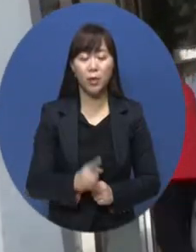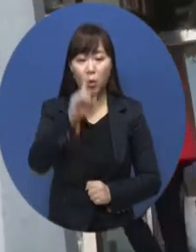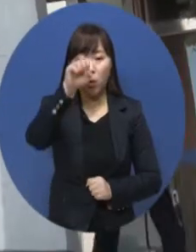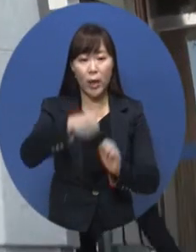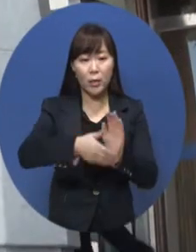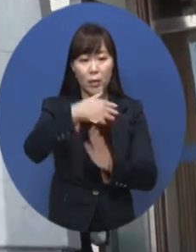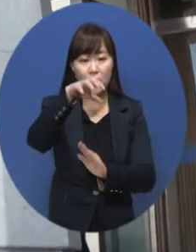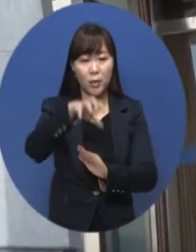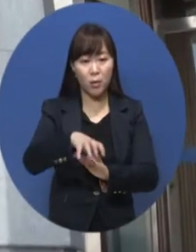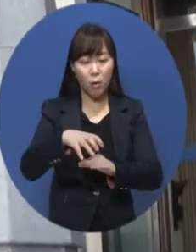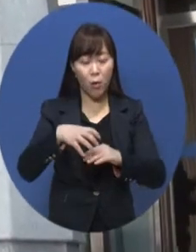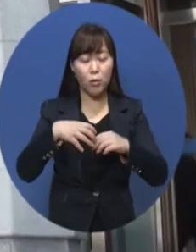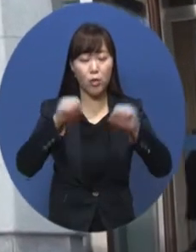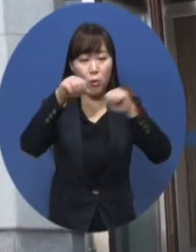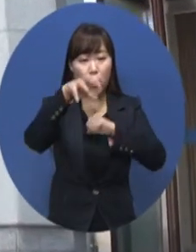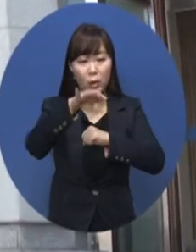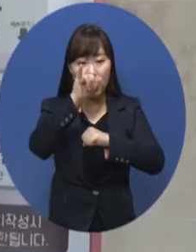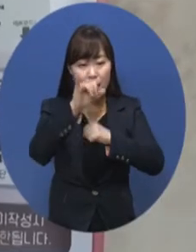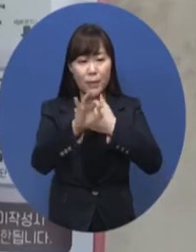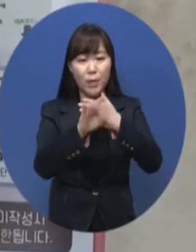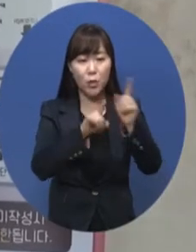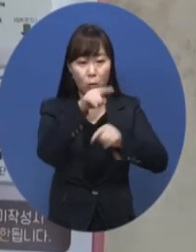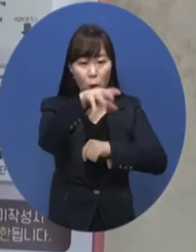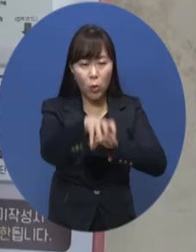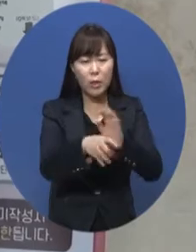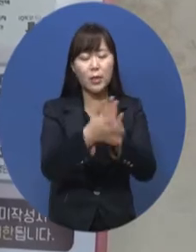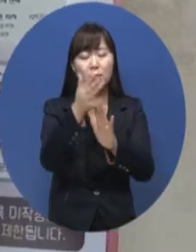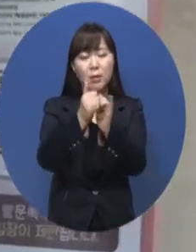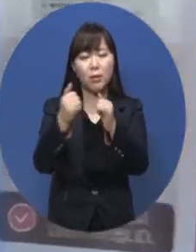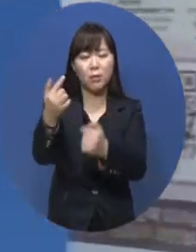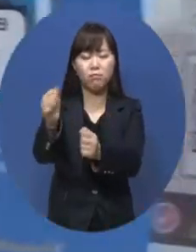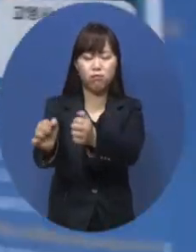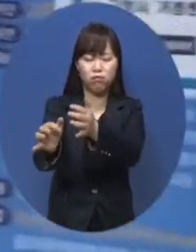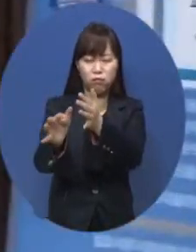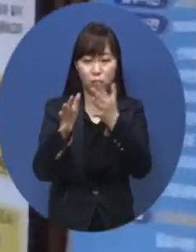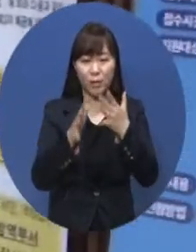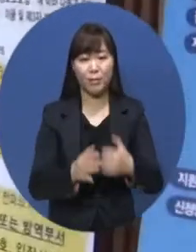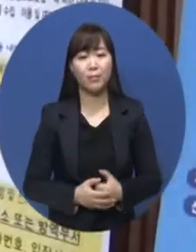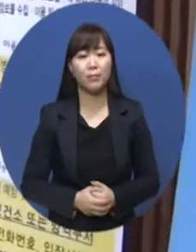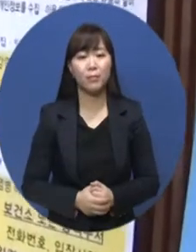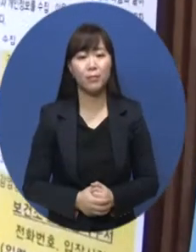고양시청 체육관에 마련된 임시 접수처에 시민들의 발길이 줄을 잇습니다.